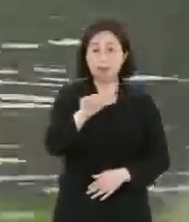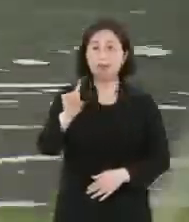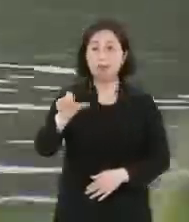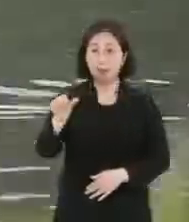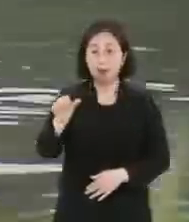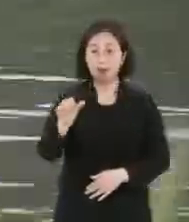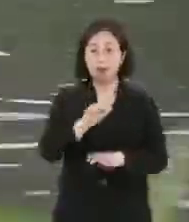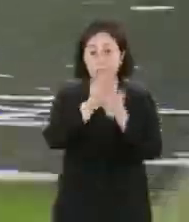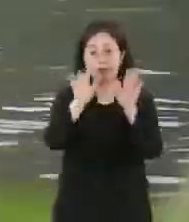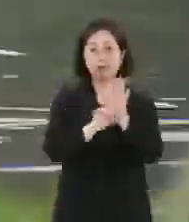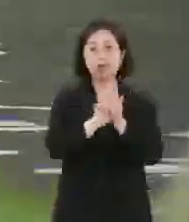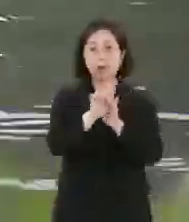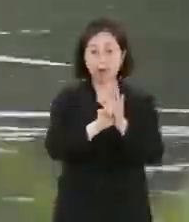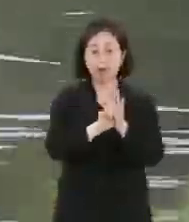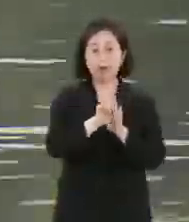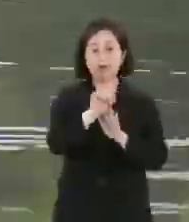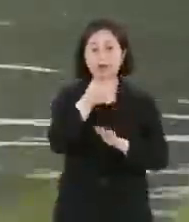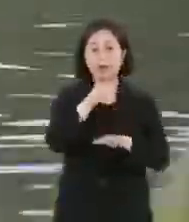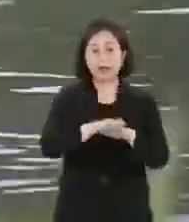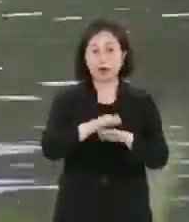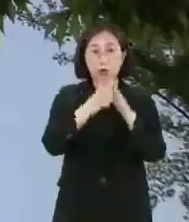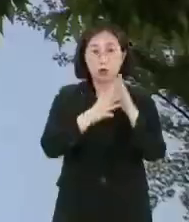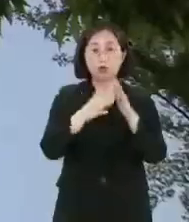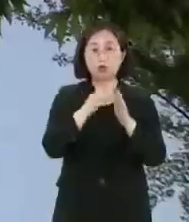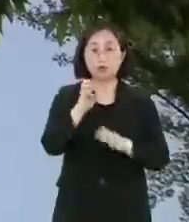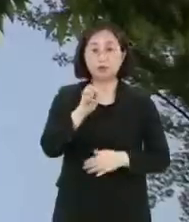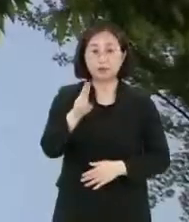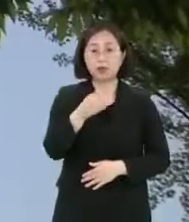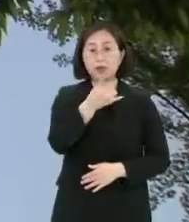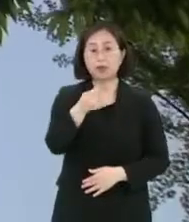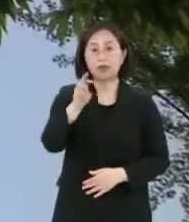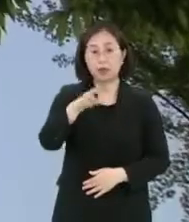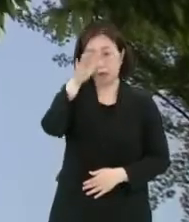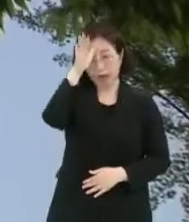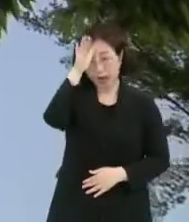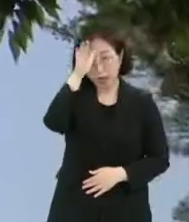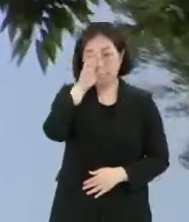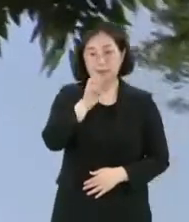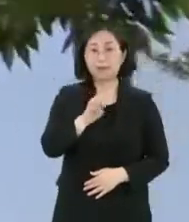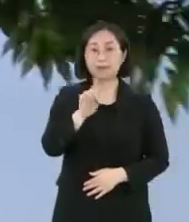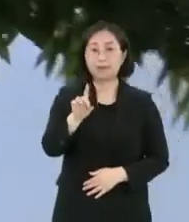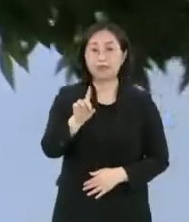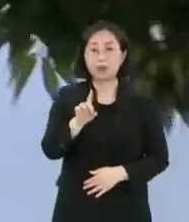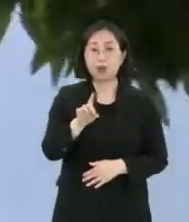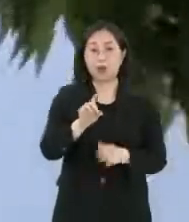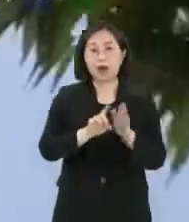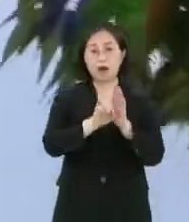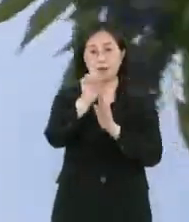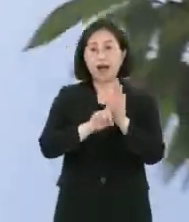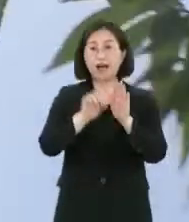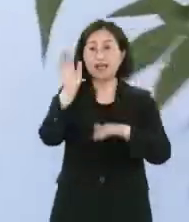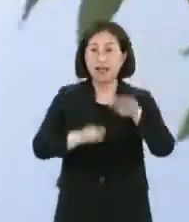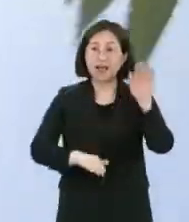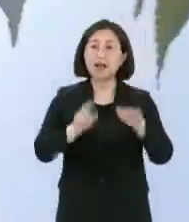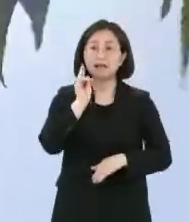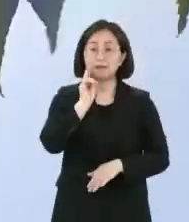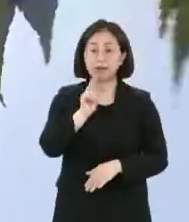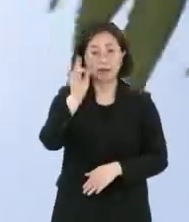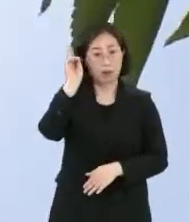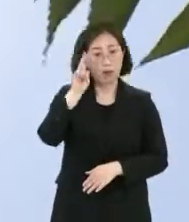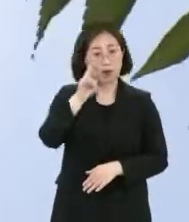15도, 낮 최고기온은 대전 공주 32도, 세종 계룡은 31도 등 일교차가 매우 크겠습니다.